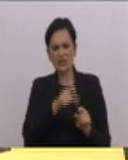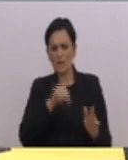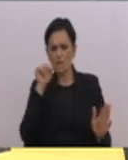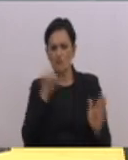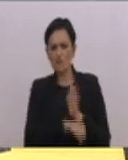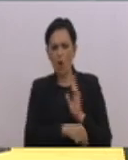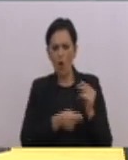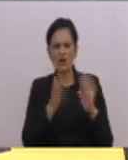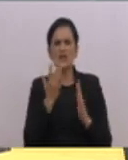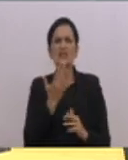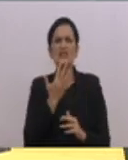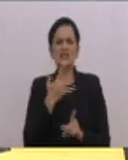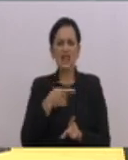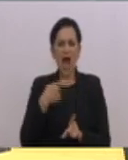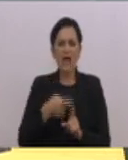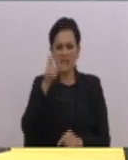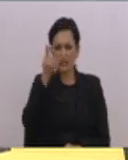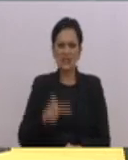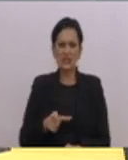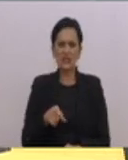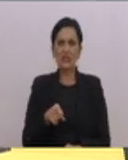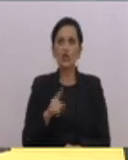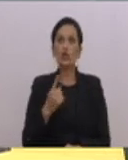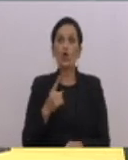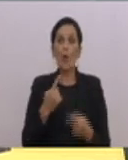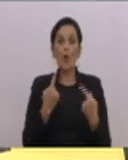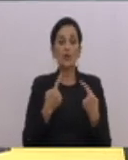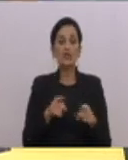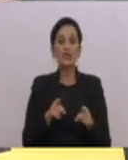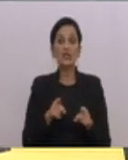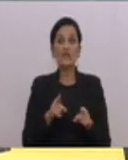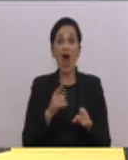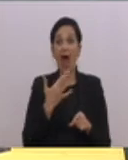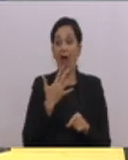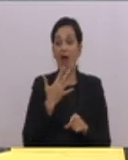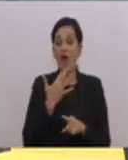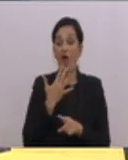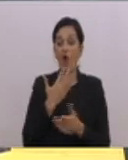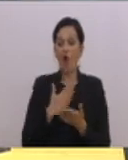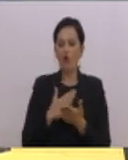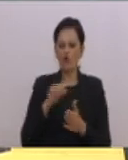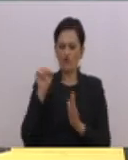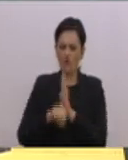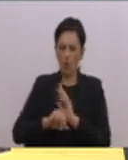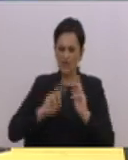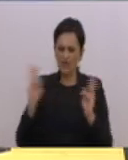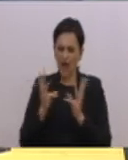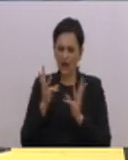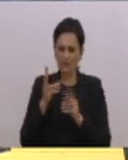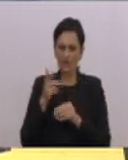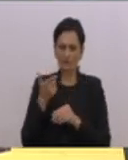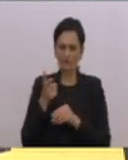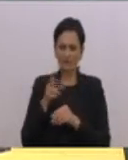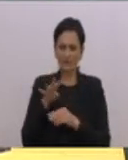წარმოიდგინეთ ნაცისტი, რომელიც რა ვიცი, იმიტომ რომ სხვა ადამიანის სხვა ეროვნების არის, მოკლავს, დაწვავს, დახვრიტავს.